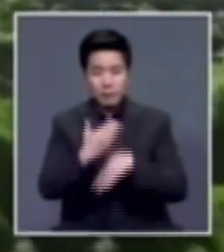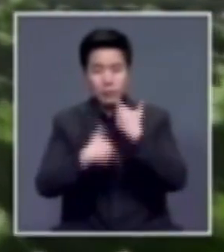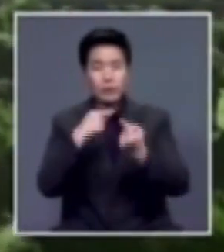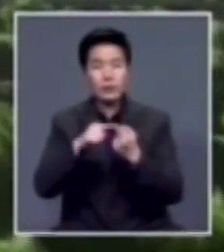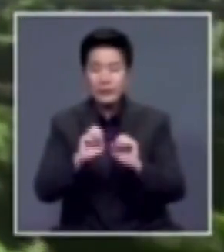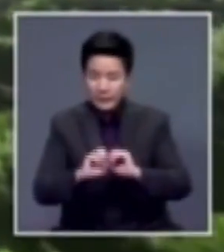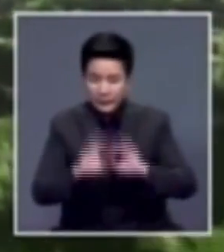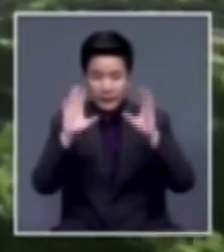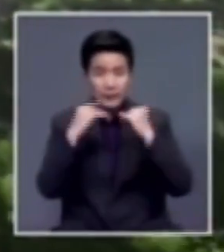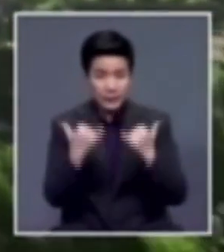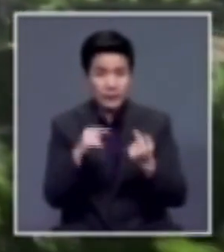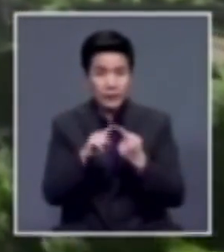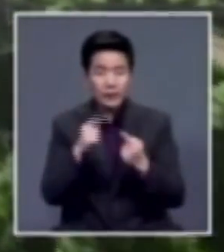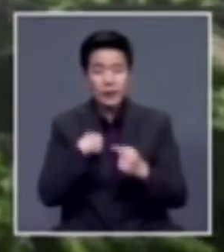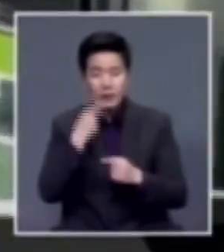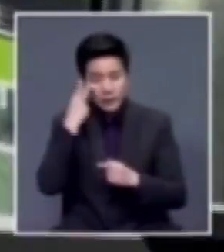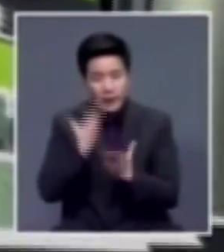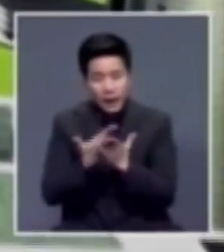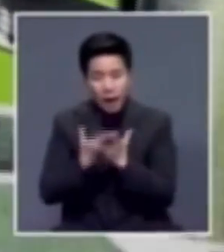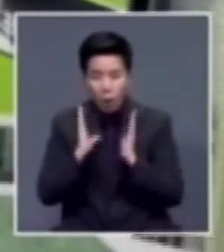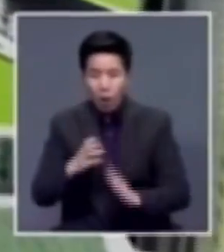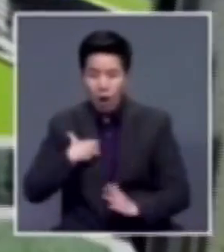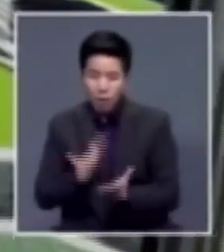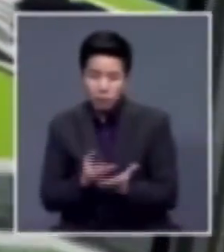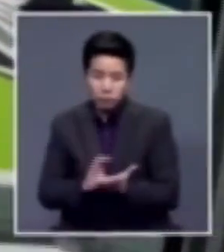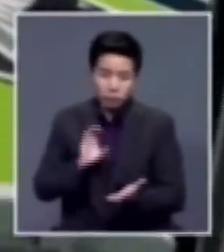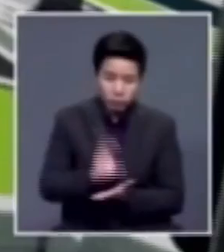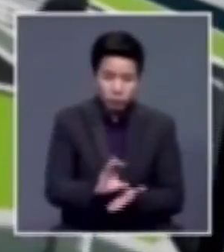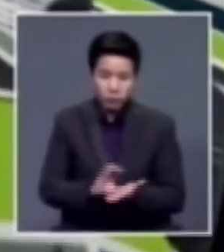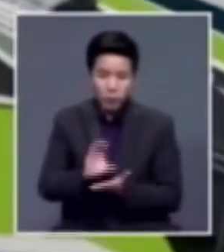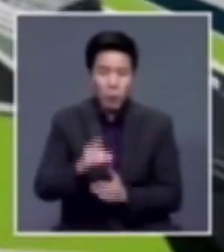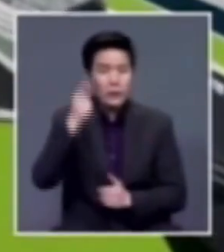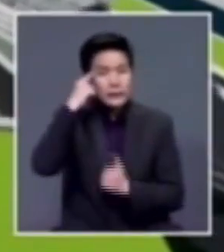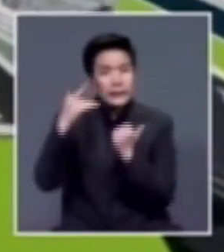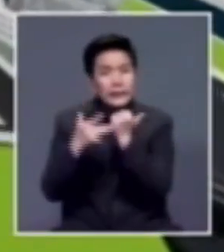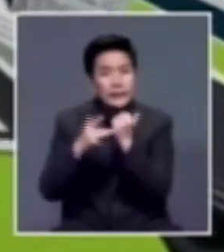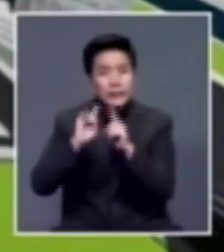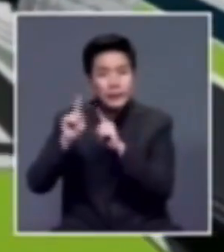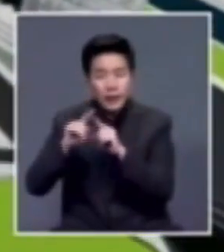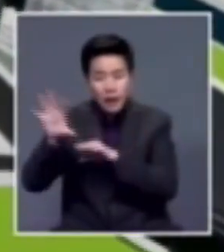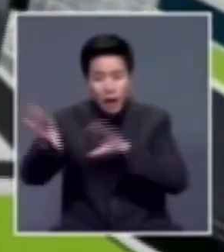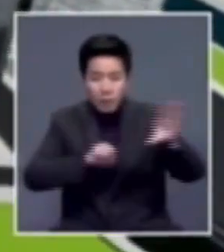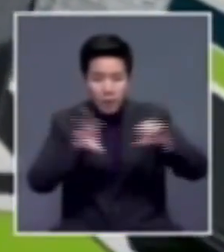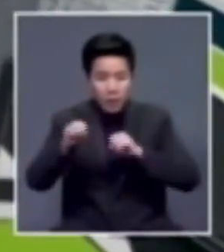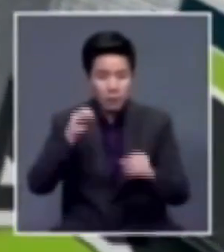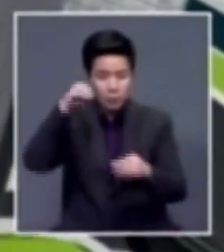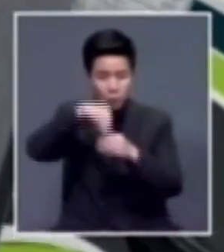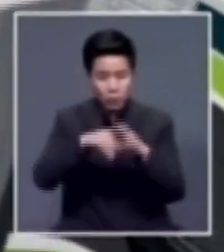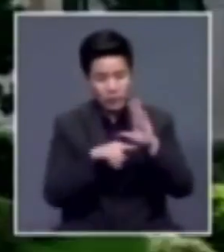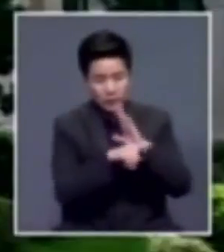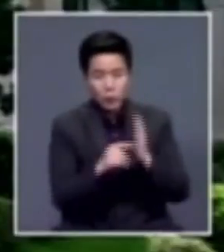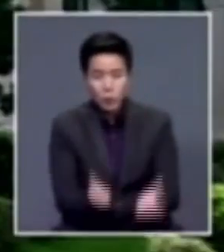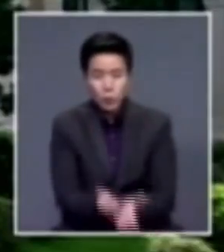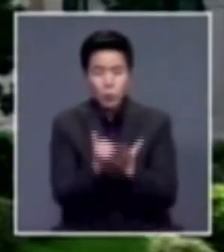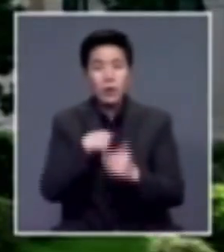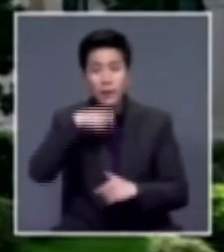ยาวที่ชัดเจนสามารถจะดึงดูดเม็ดเงินการทุนระยะยาวและองค์ความรู้เทคโนโลยีชั้นสูงจากความเชี่ยวชาญสาขาต่างๆเข้ามาช่วย